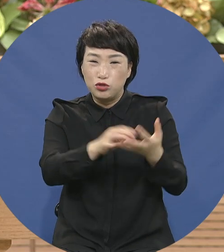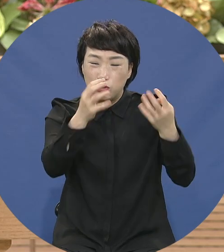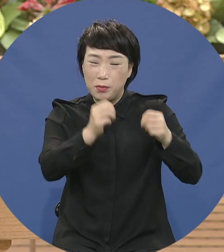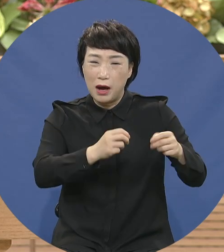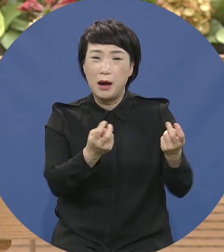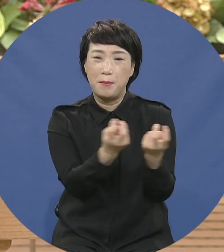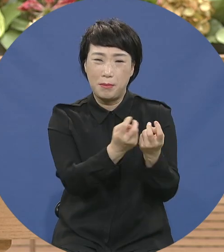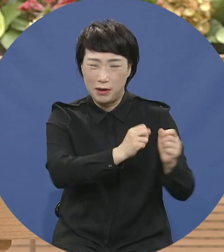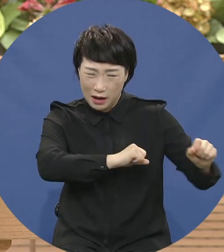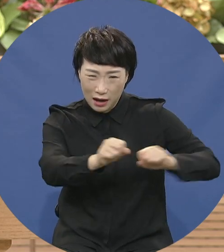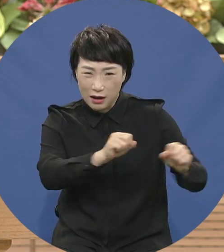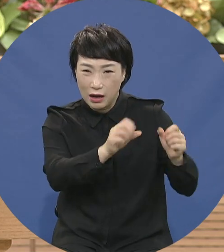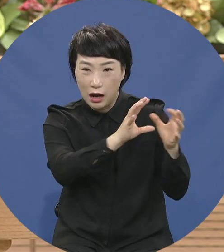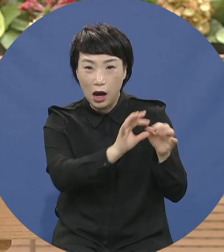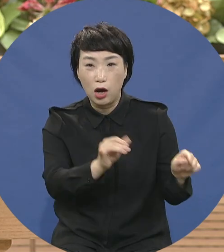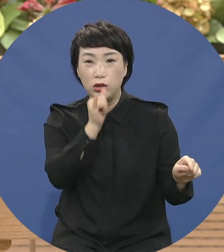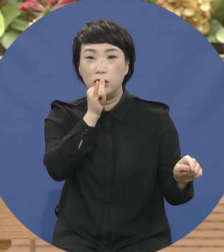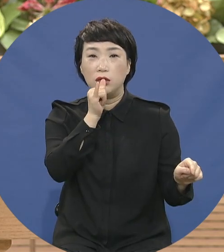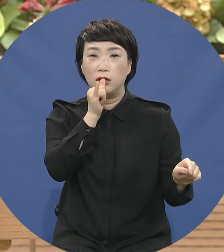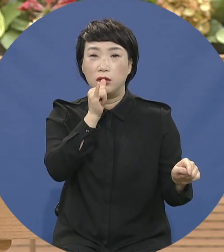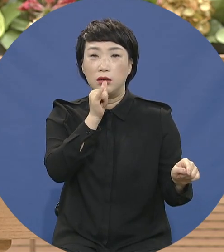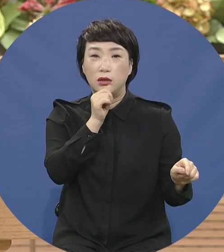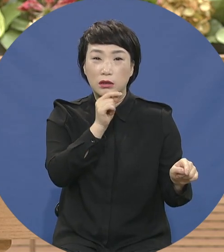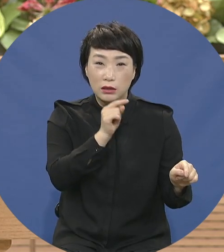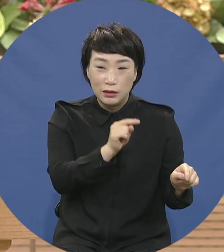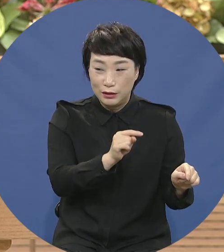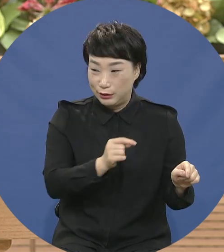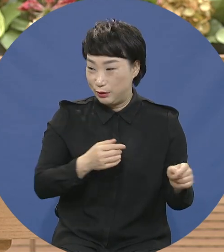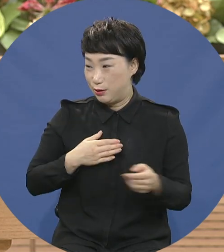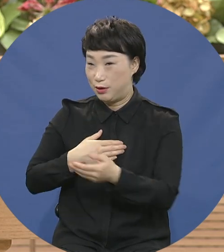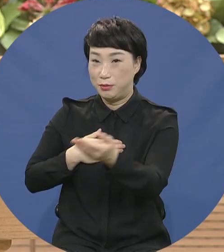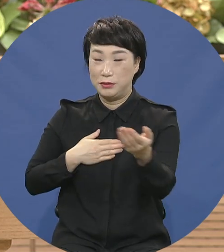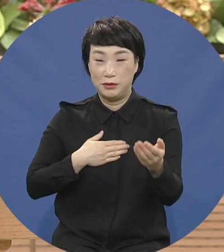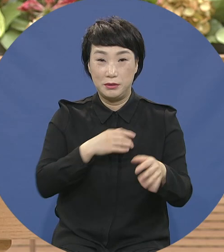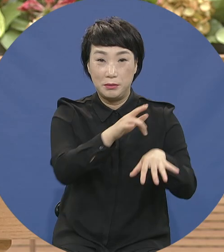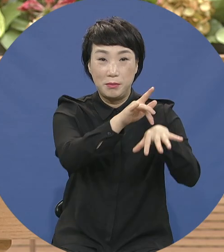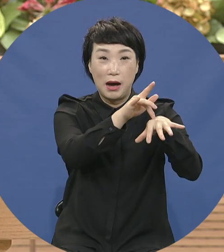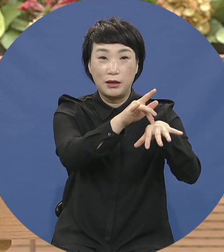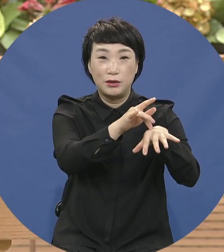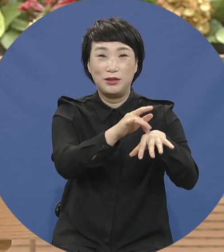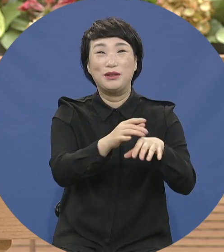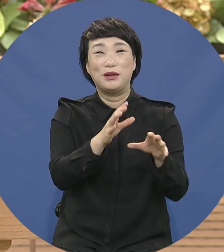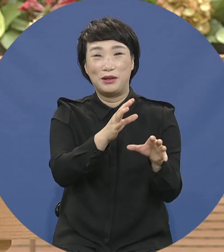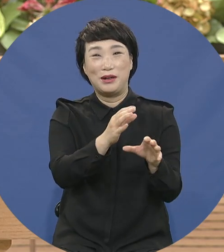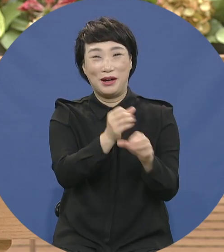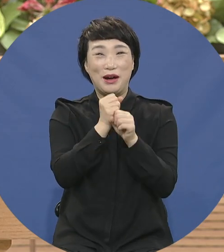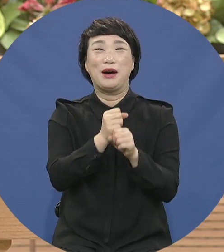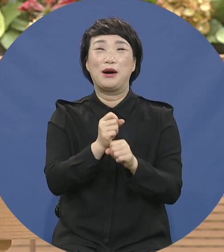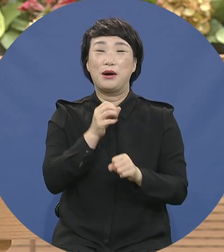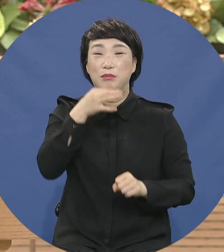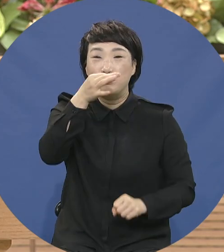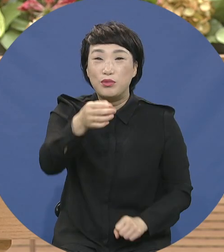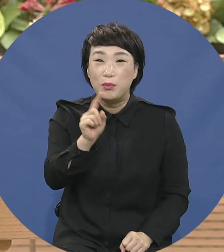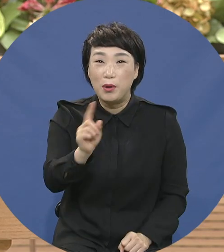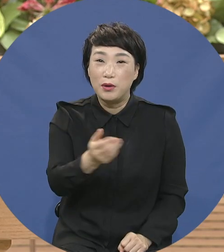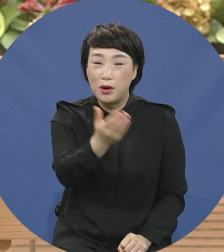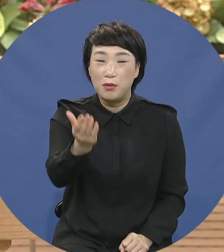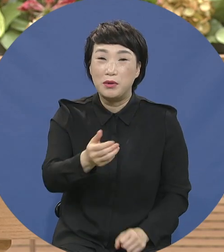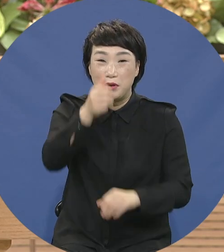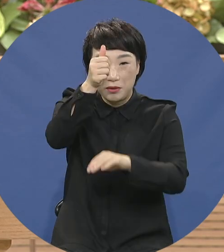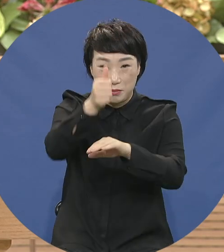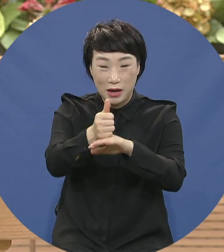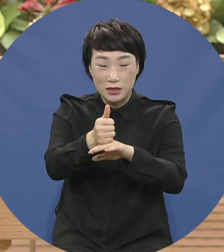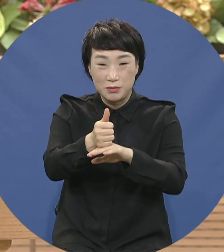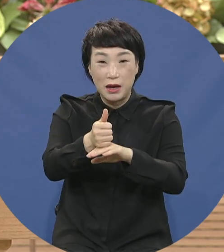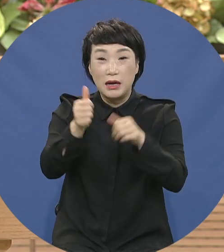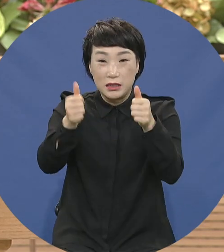다 부리는 그놈. 그래서 마귀를 한마디로 말해서 마지막